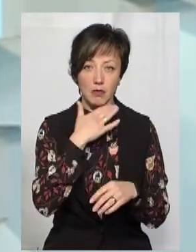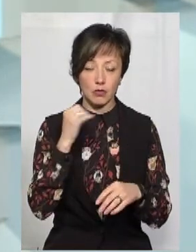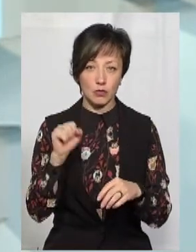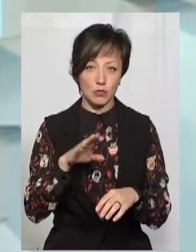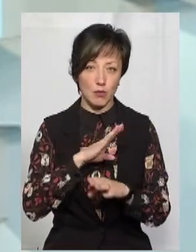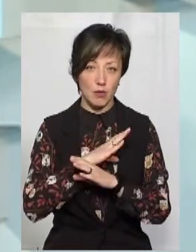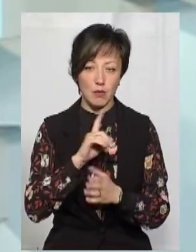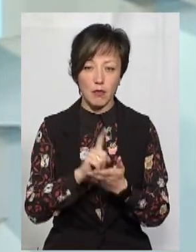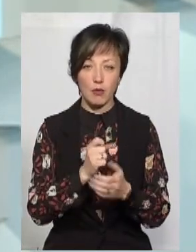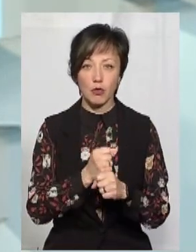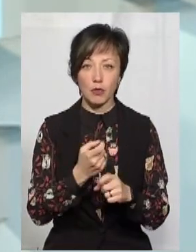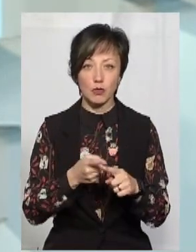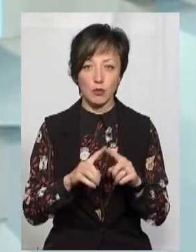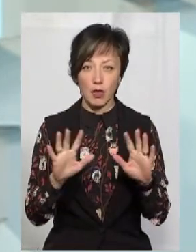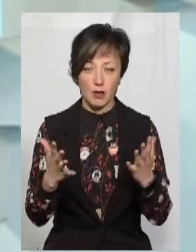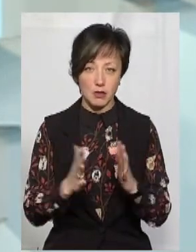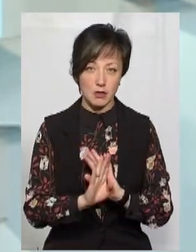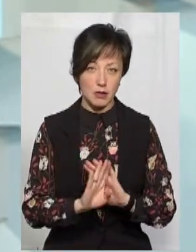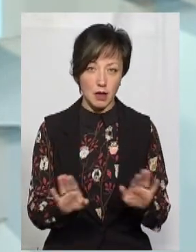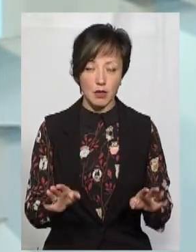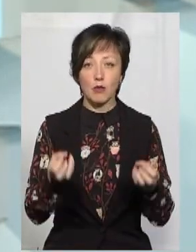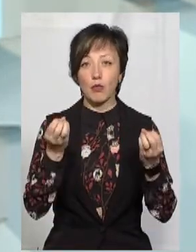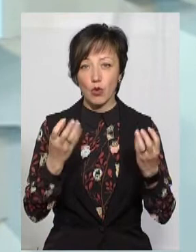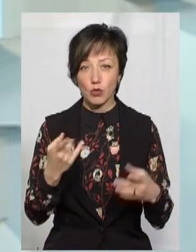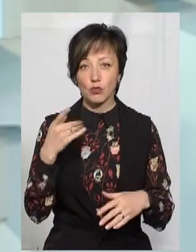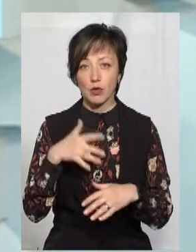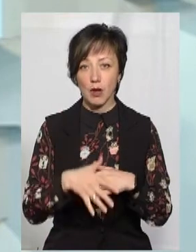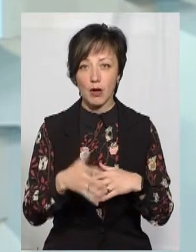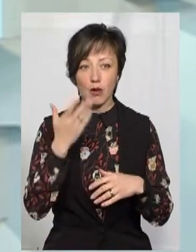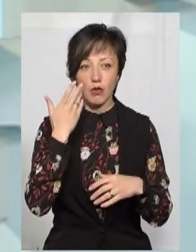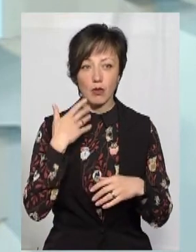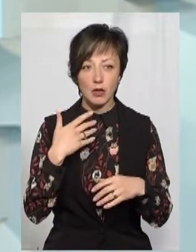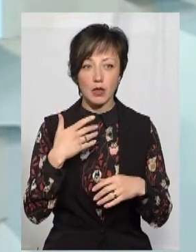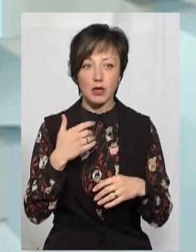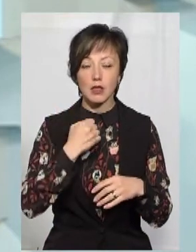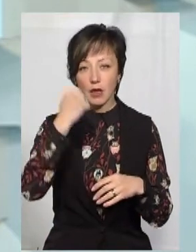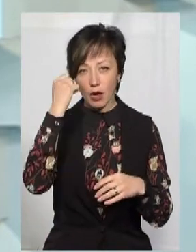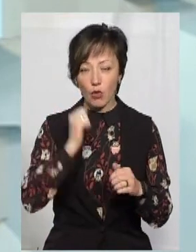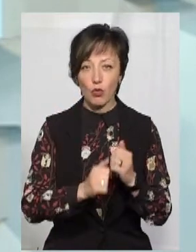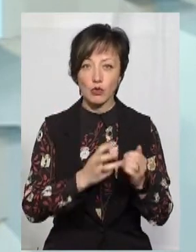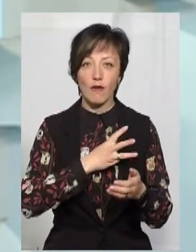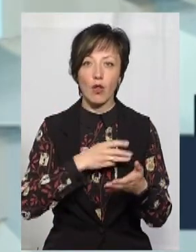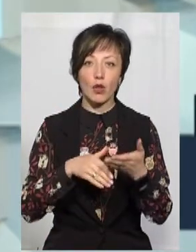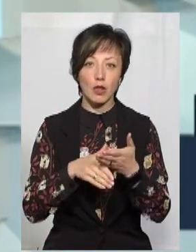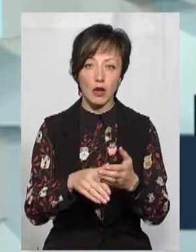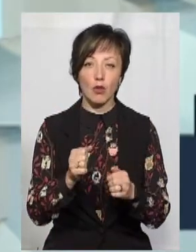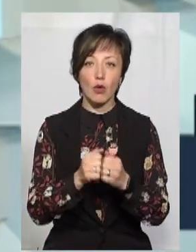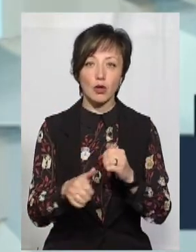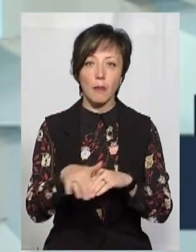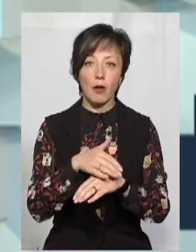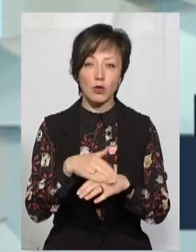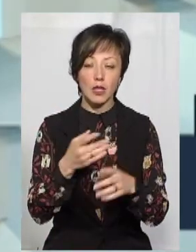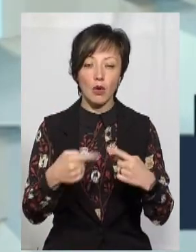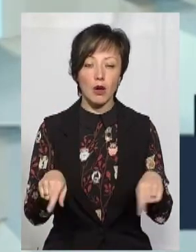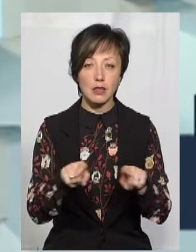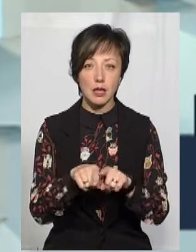померти. Тому ми маємо робити все, щоб цього не сталося. В цілому, просто щоб ви розуміли про масштаб, я дякую, звичайно, кожному волонтеру, я дякую кожній благодійній